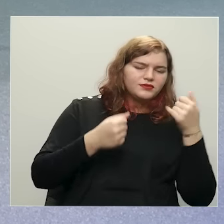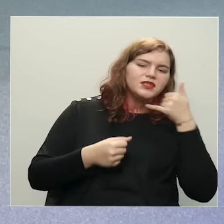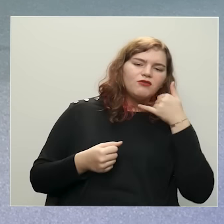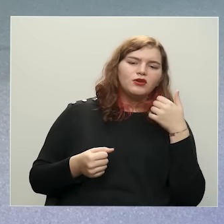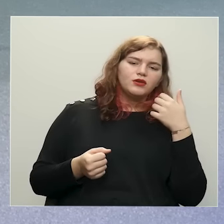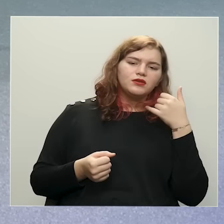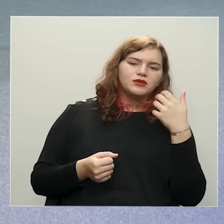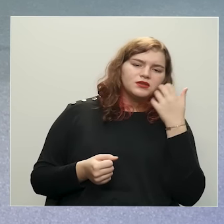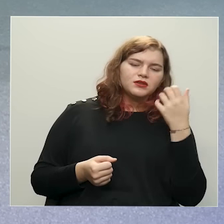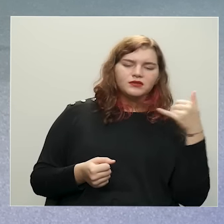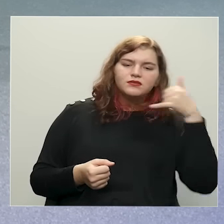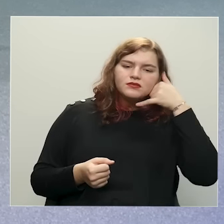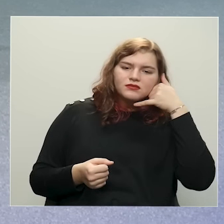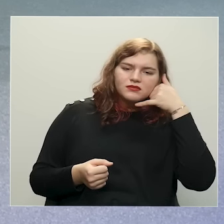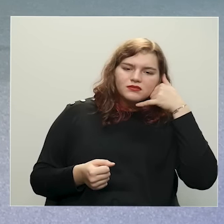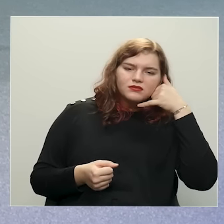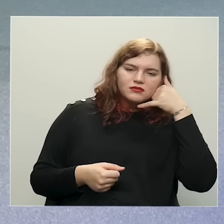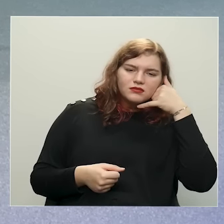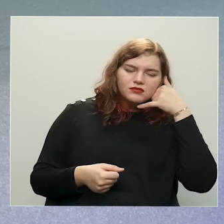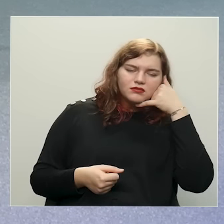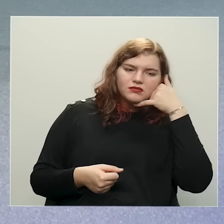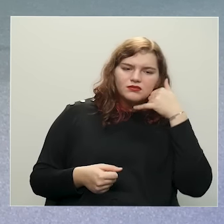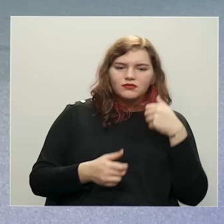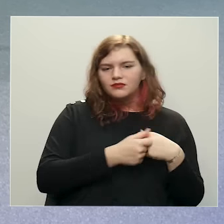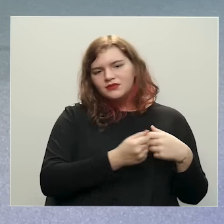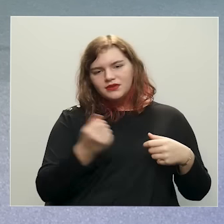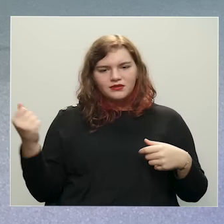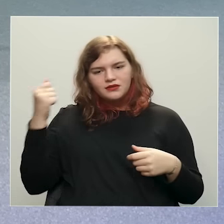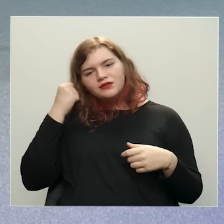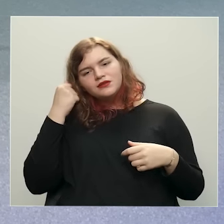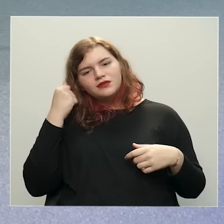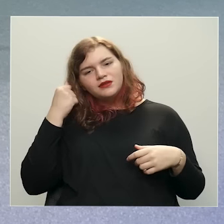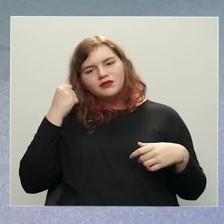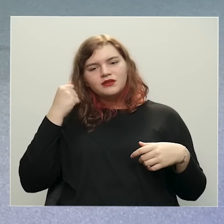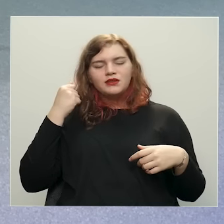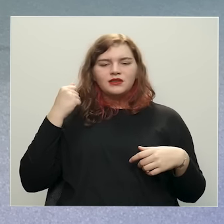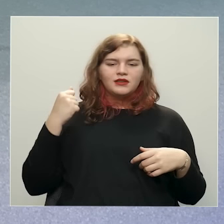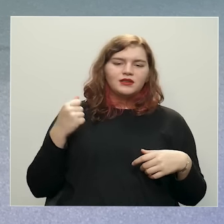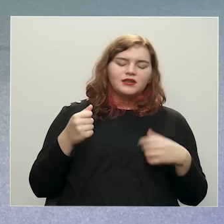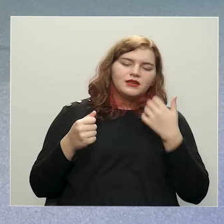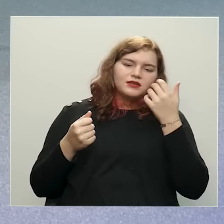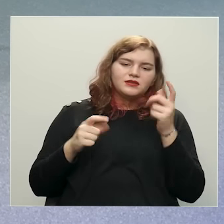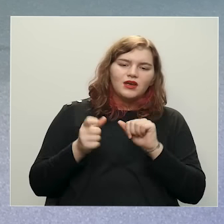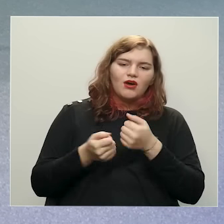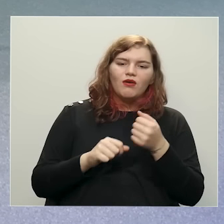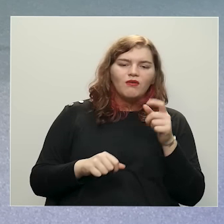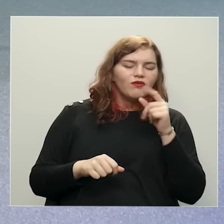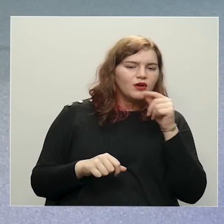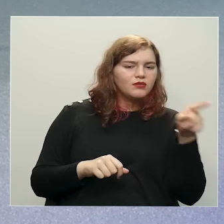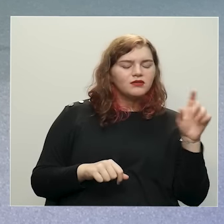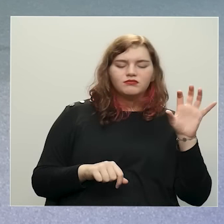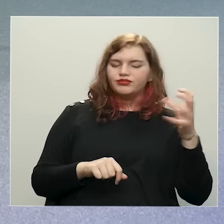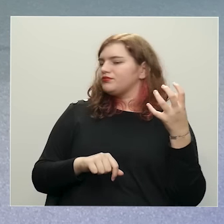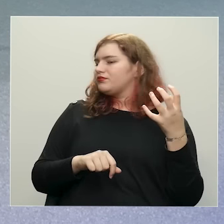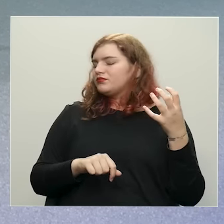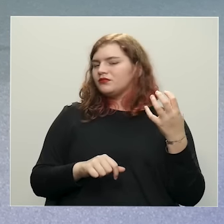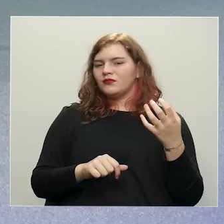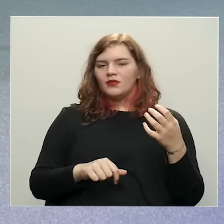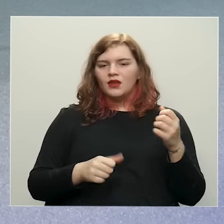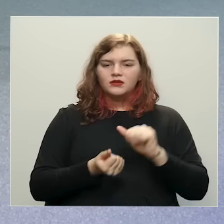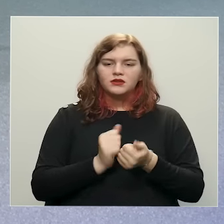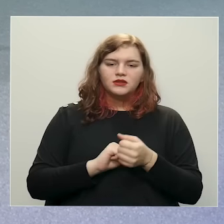și îl punea la urechea stângă, după aceea trecea din coace. Sau când vorbeai cu ea, întorcea capul așa. Sau